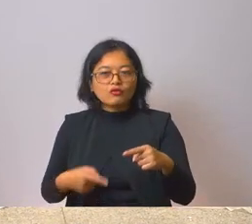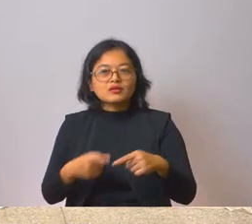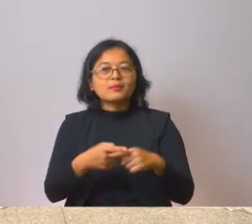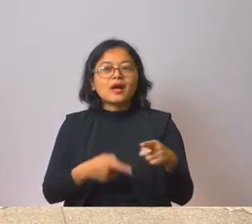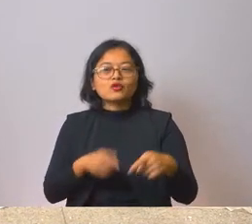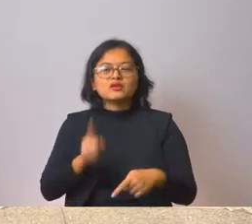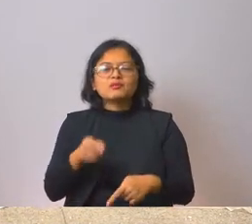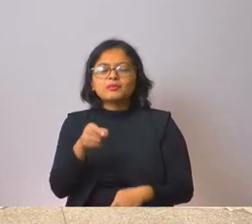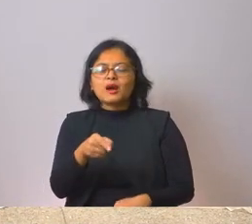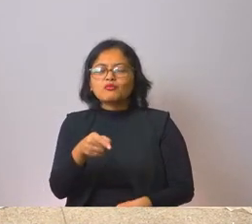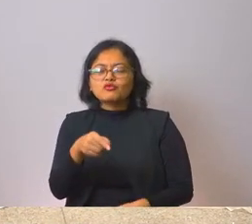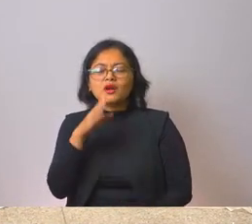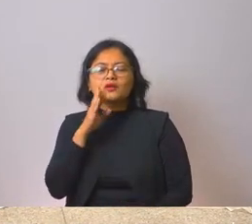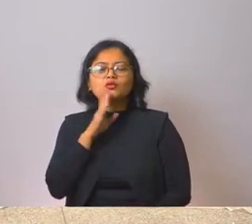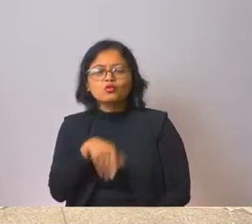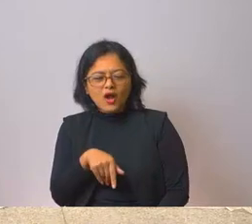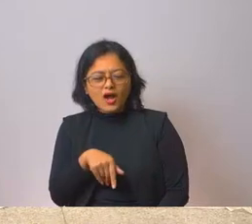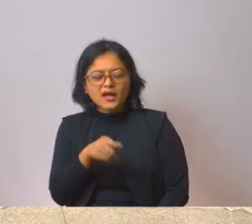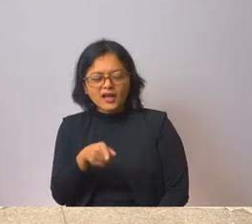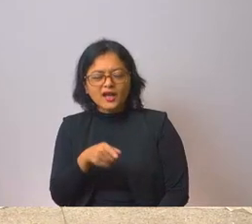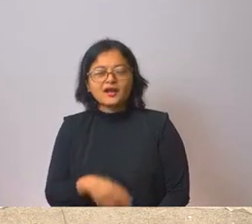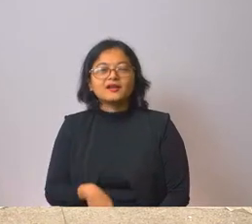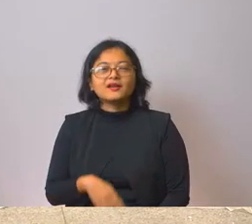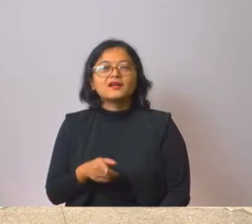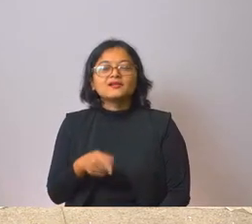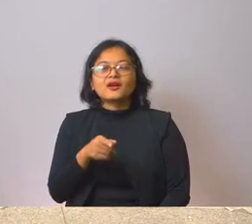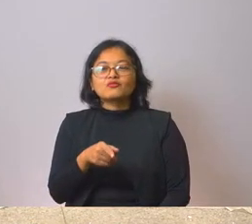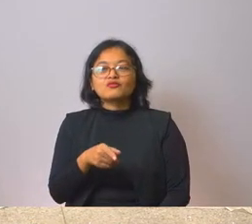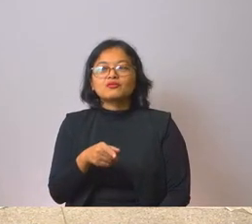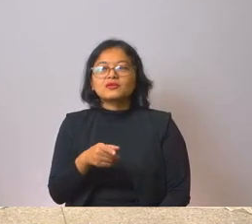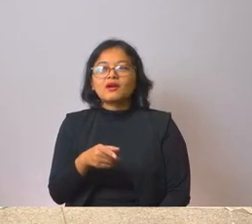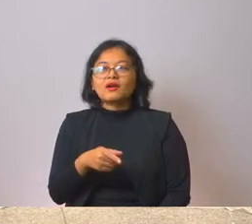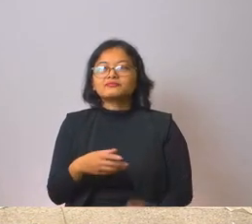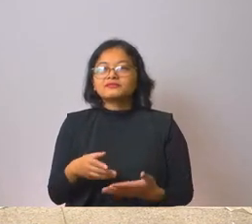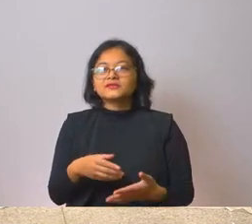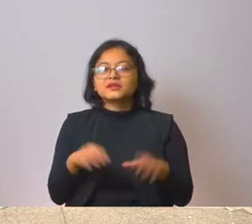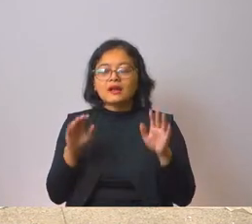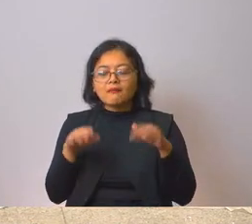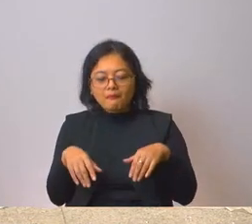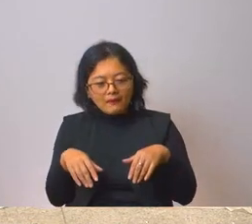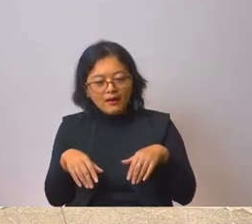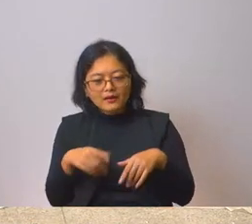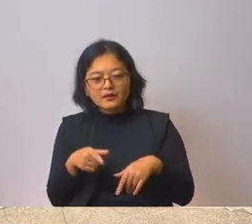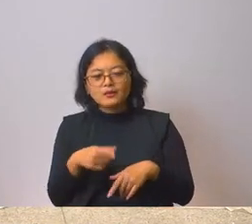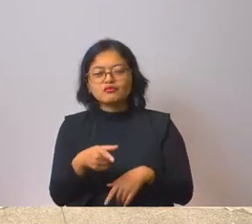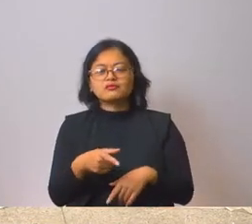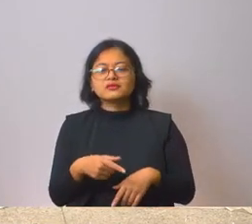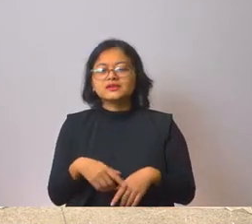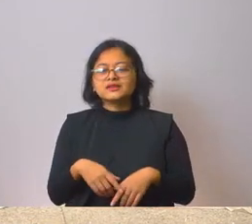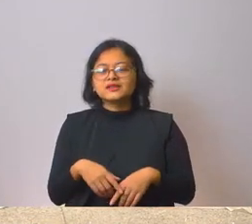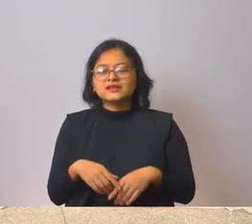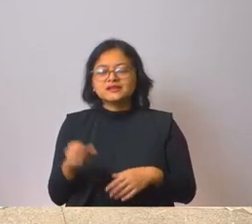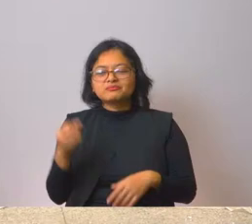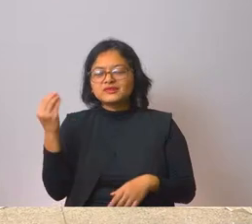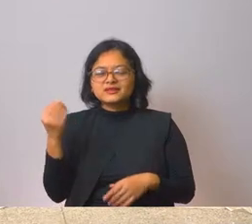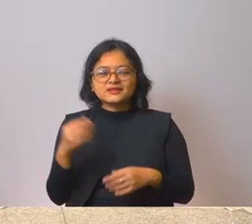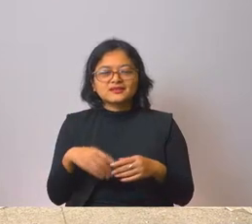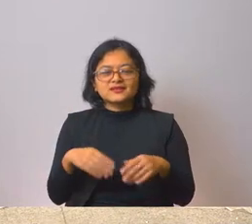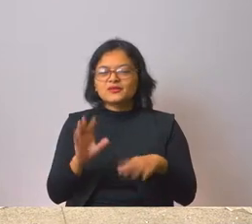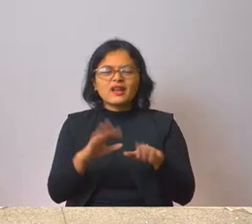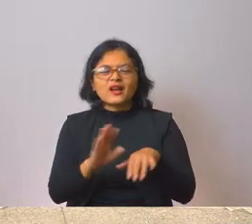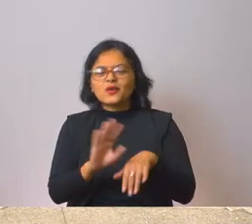Enggak berdaya, enggak bisa apa-apa dan sebagainya, ngerepotin doang nih oma, opa, segala macam. Nah nanti kita akan rayakan bersama